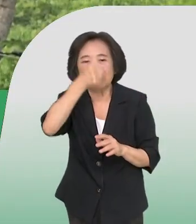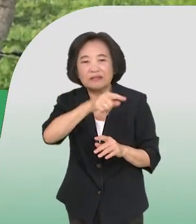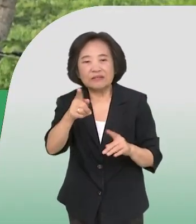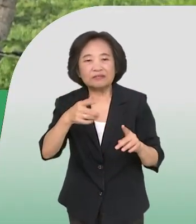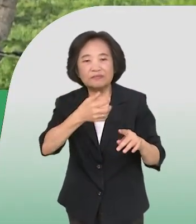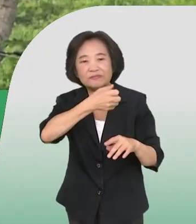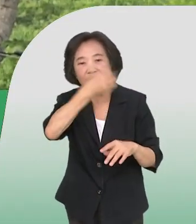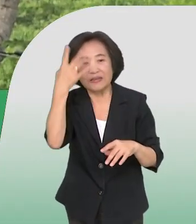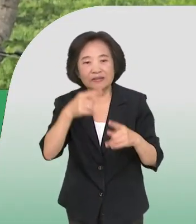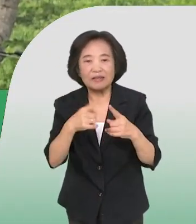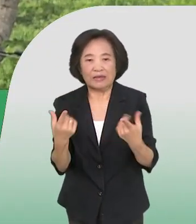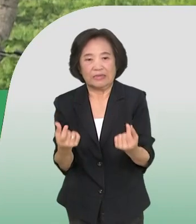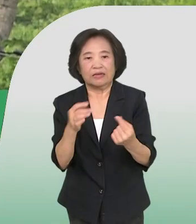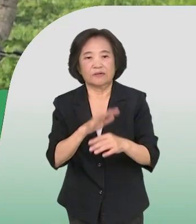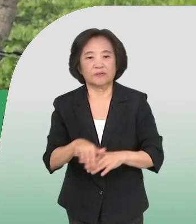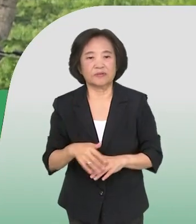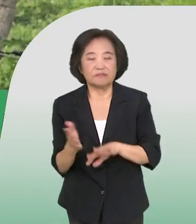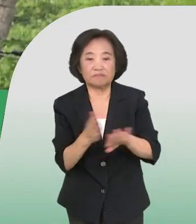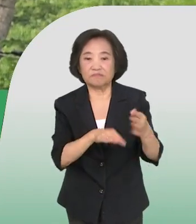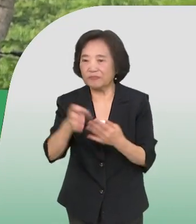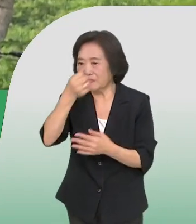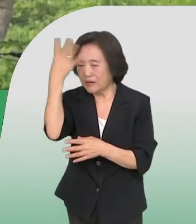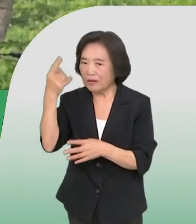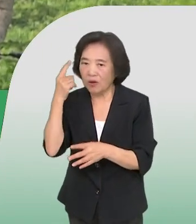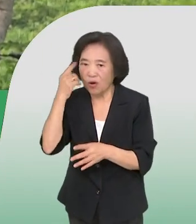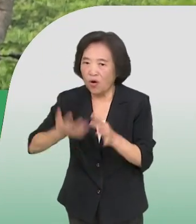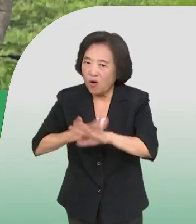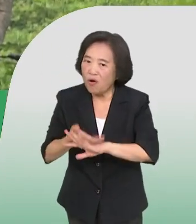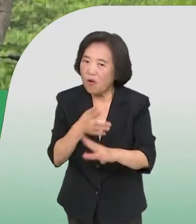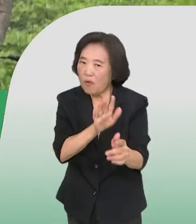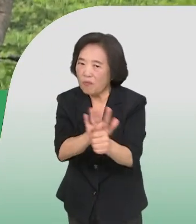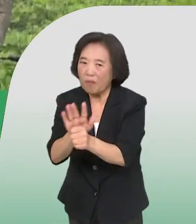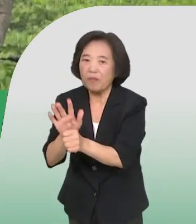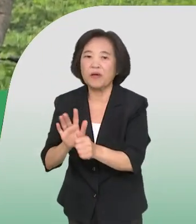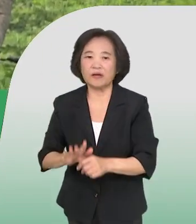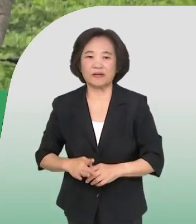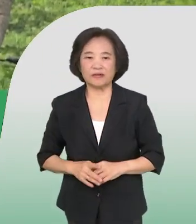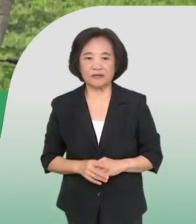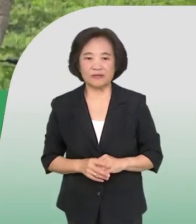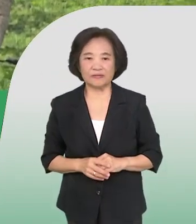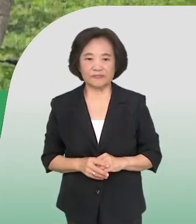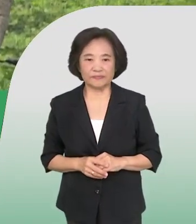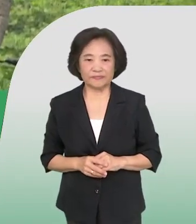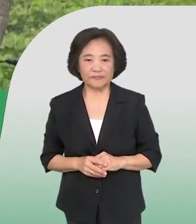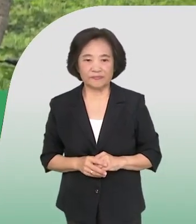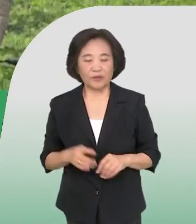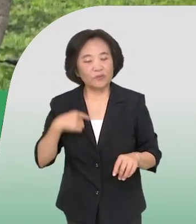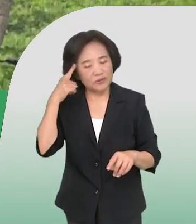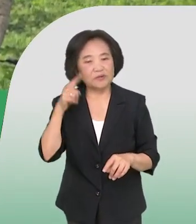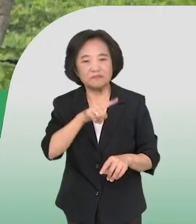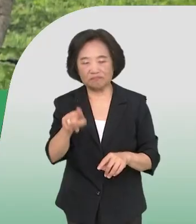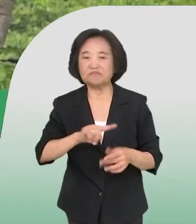受冷饮，对地方的认同吼，啊个会付出，拢会真好